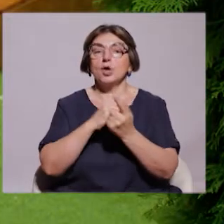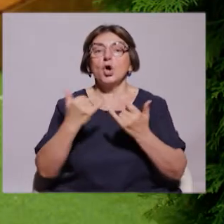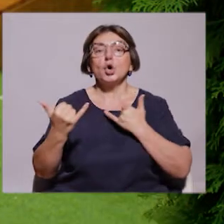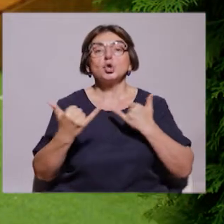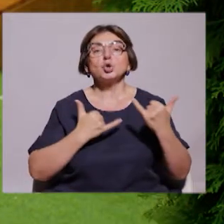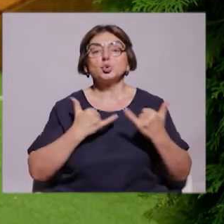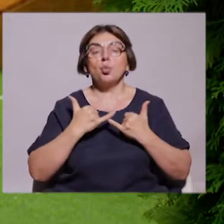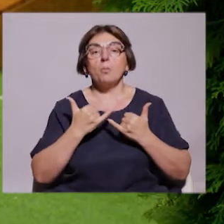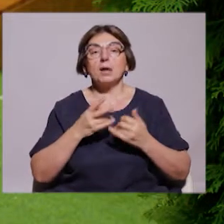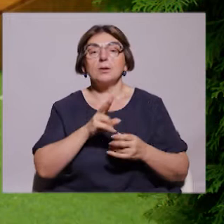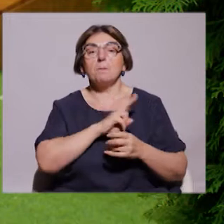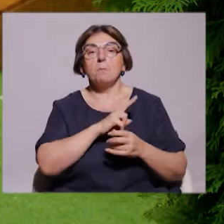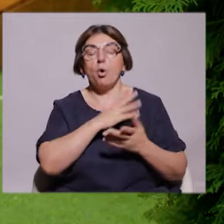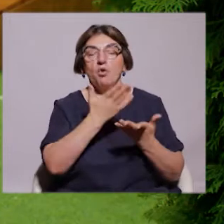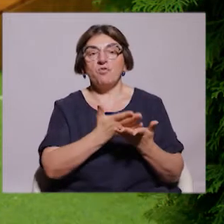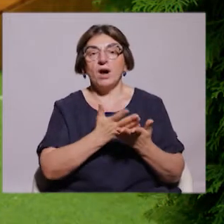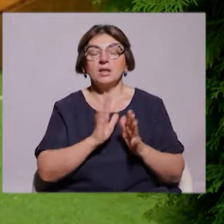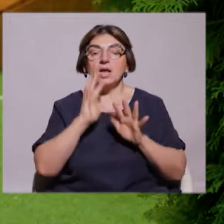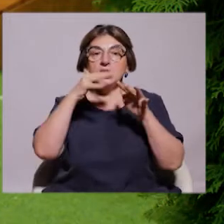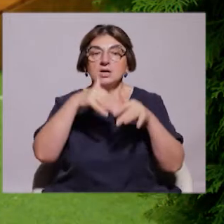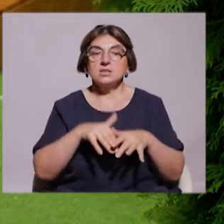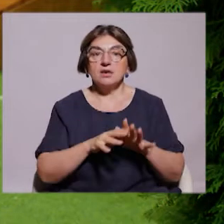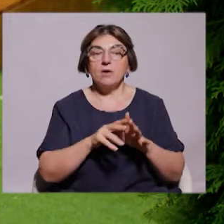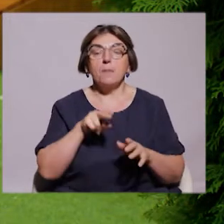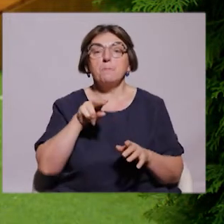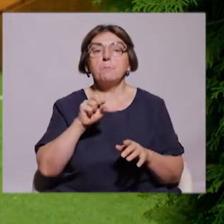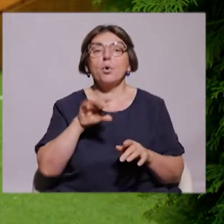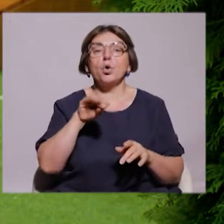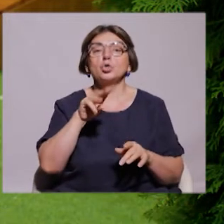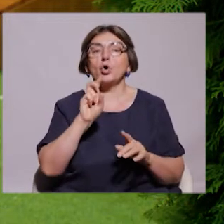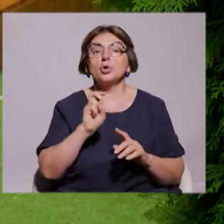რუკაზე შეხვდებით პონტოს ზღვას, აუცილებლად უნდა მიხვდეთ, რომ